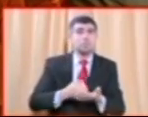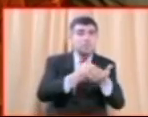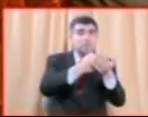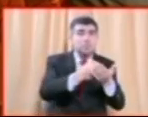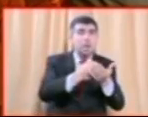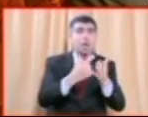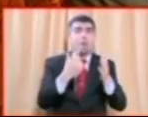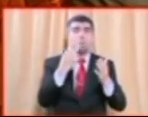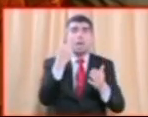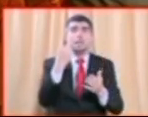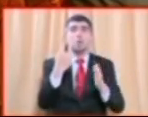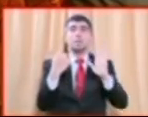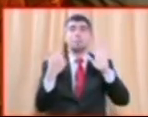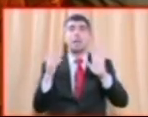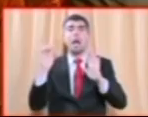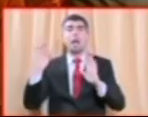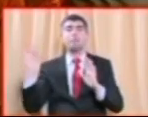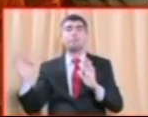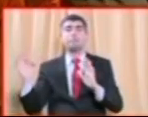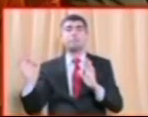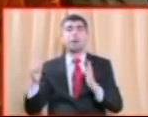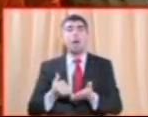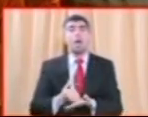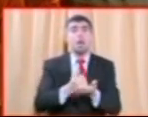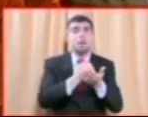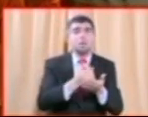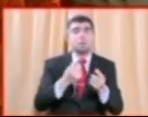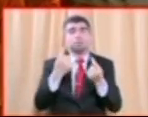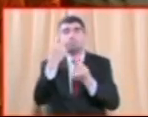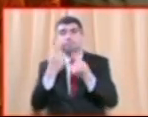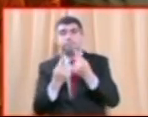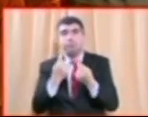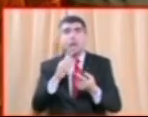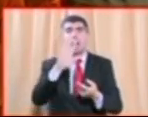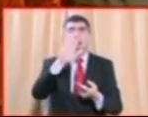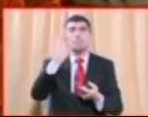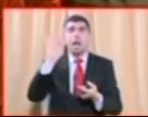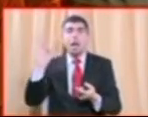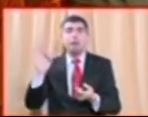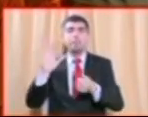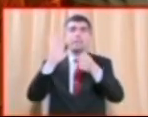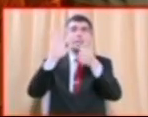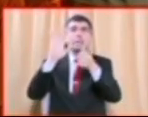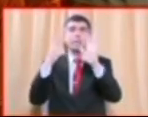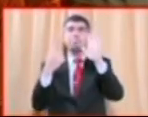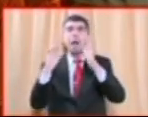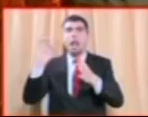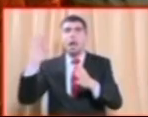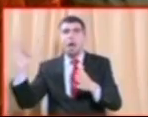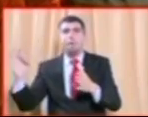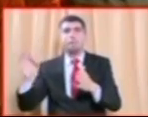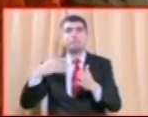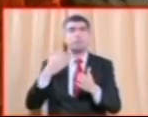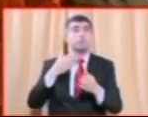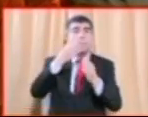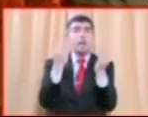منحه. تقريبا في كل سنه كترجع لنا بين 5000 حتى 7000 طلبه ما كنلقاوهمش، اما مشى للجيش مشى